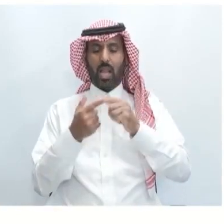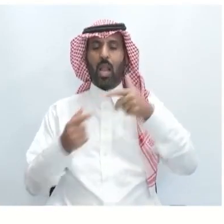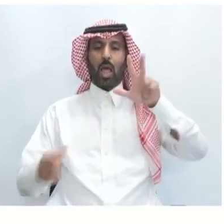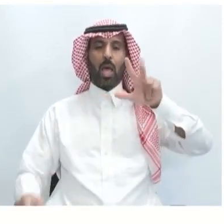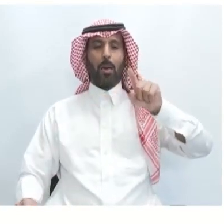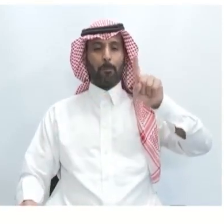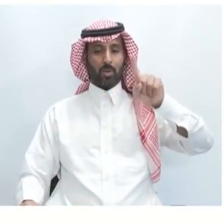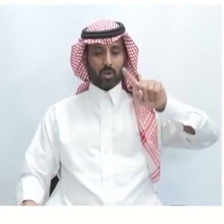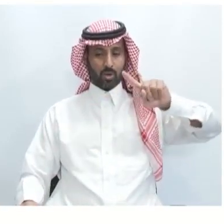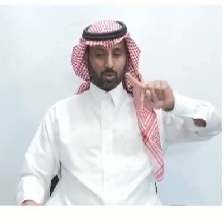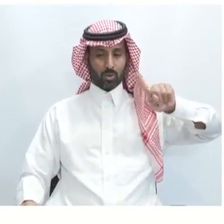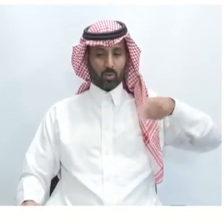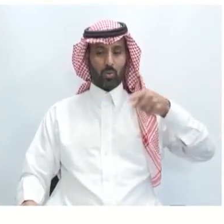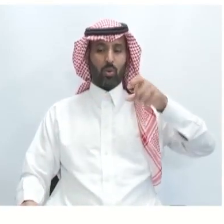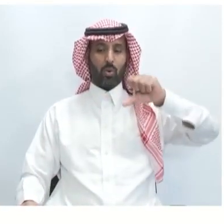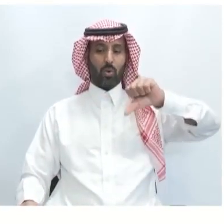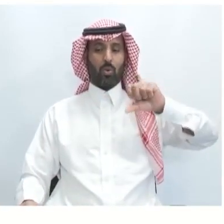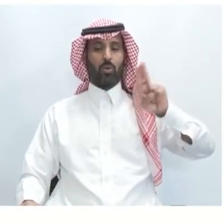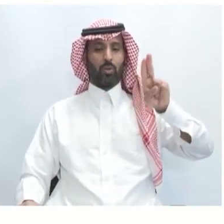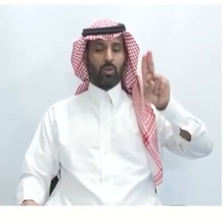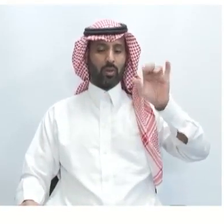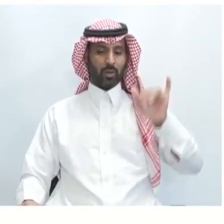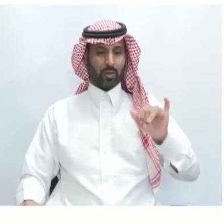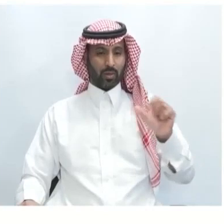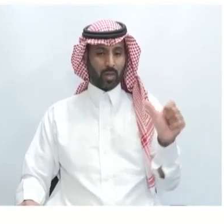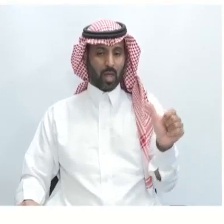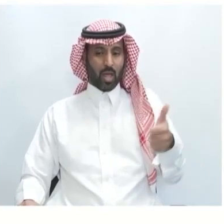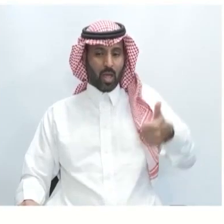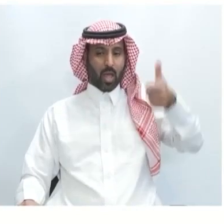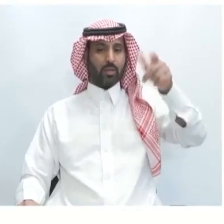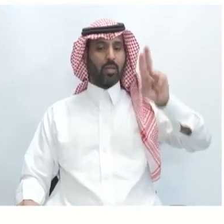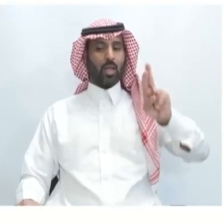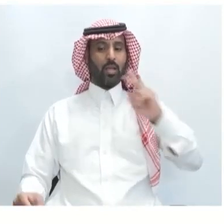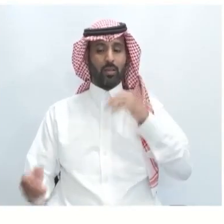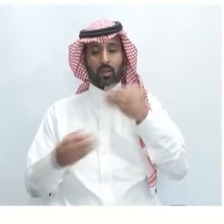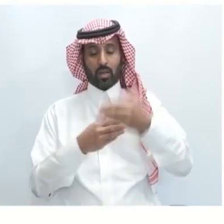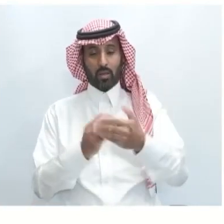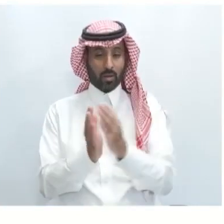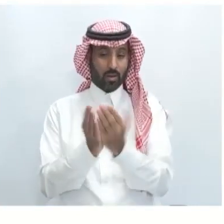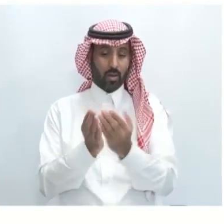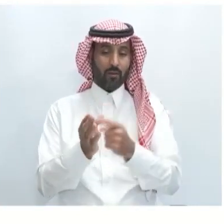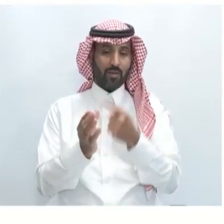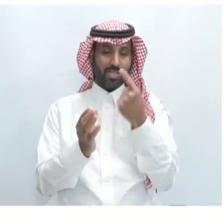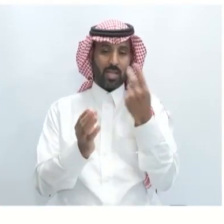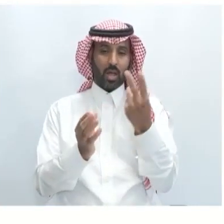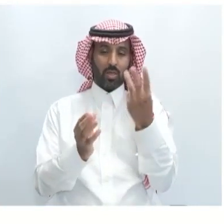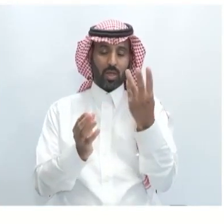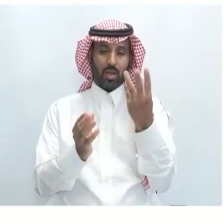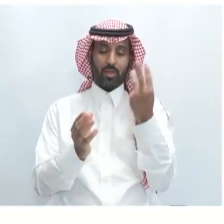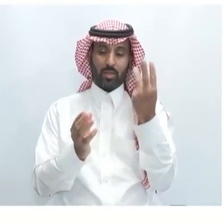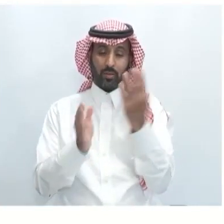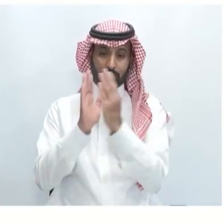لقائمه محتويات الكتاب والفصل الاول والثاني والثالث والرابع نحن الان وصلنا الى الفصل